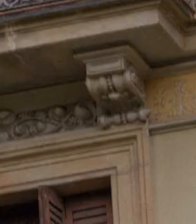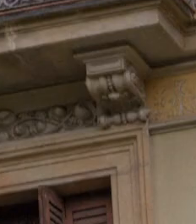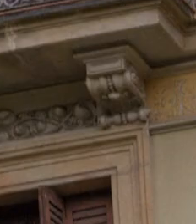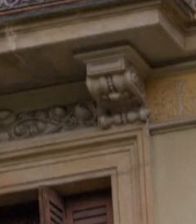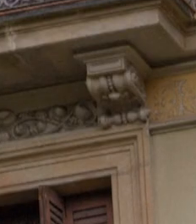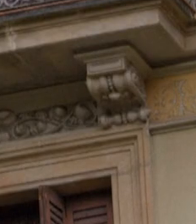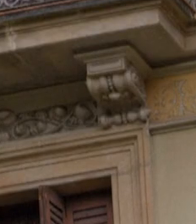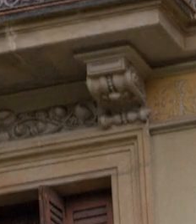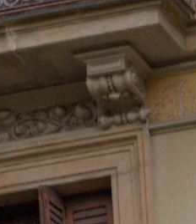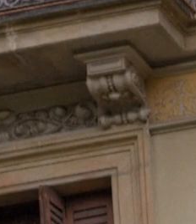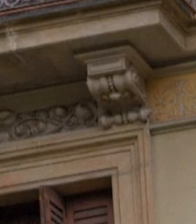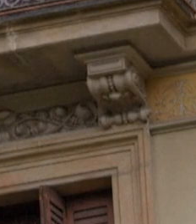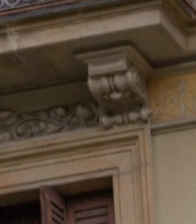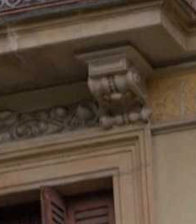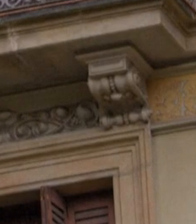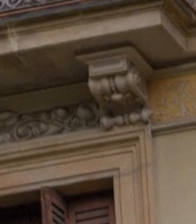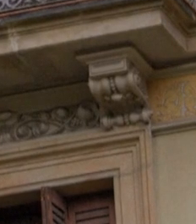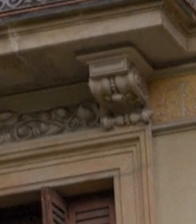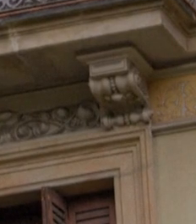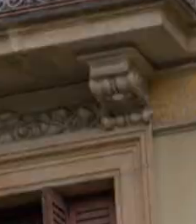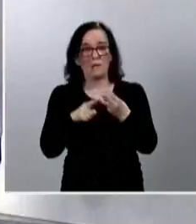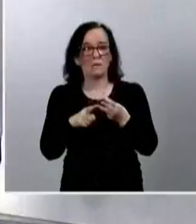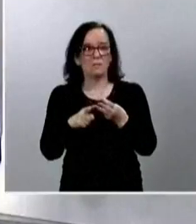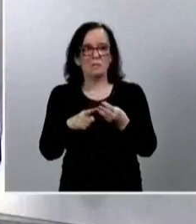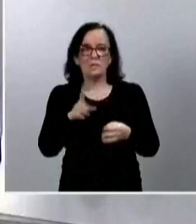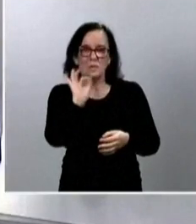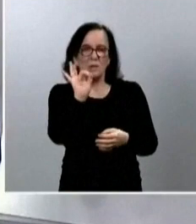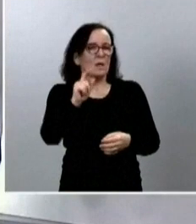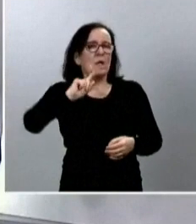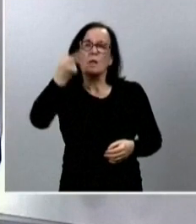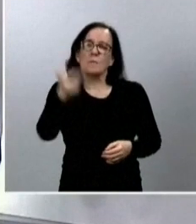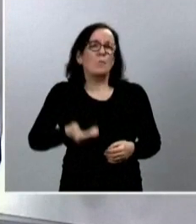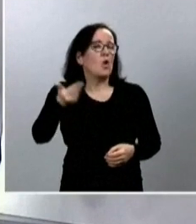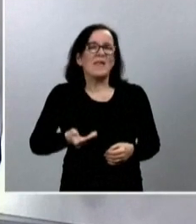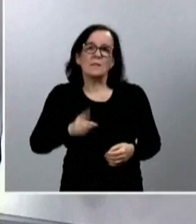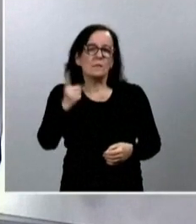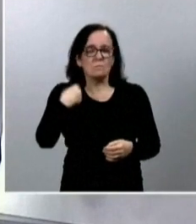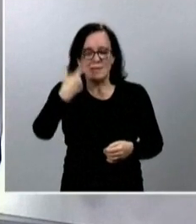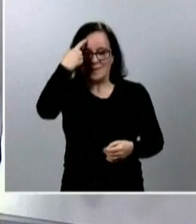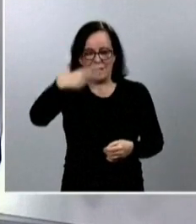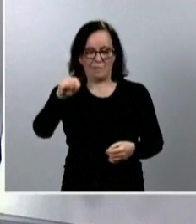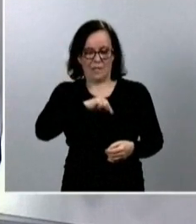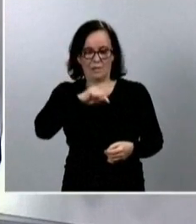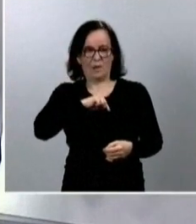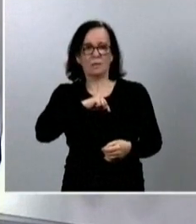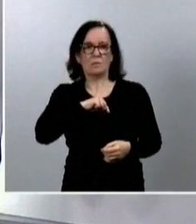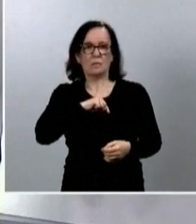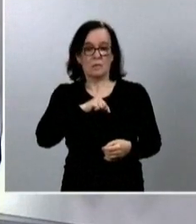περιφέρεια όπου θα αρθούν τα μέτρα. Παράλληλα η κυβέρνηση αποφάισε να χαλαρώσει τα μέτρα περιορισμού για τα παιδιά.